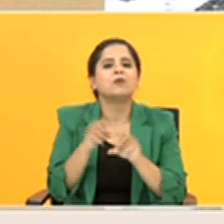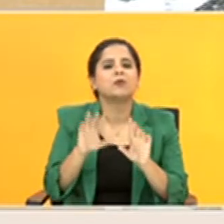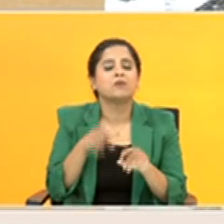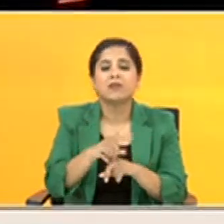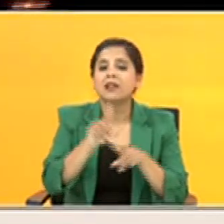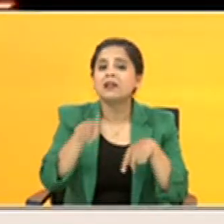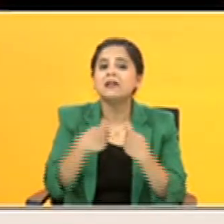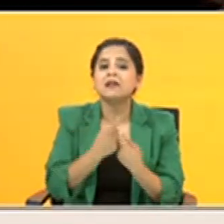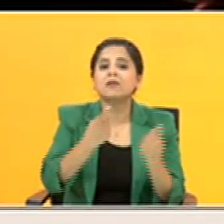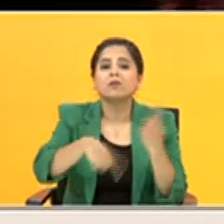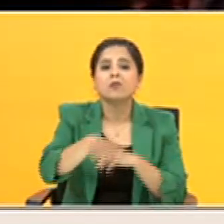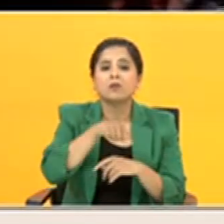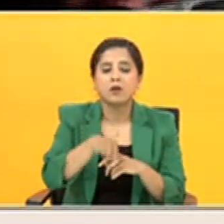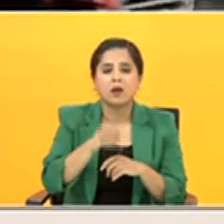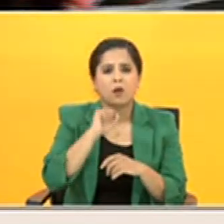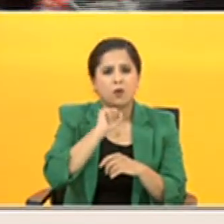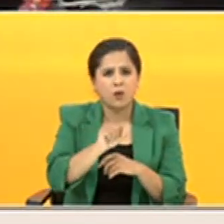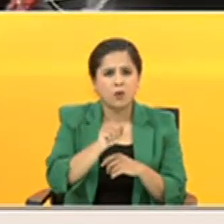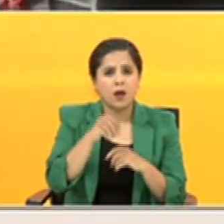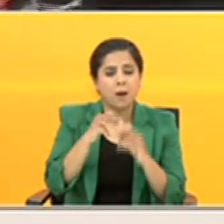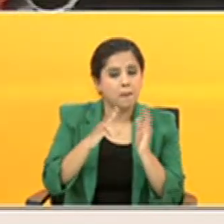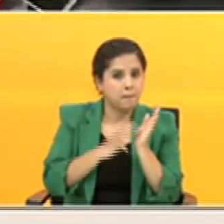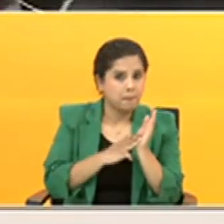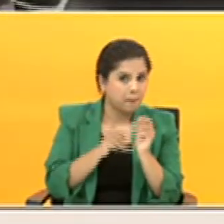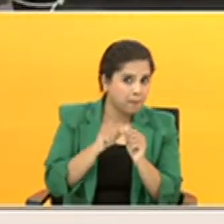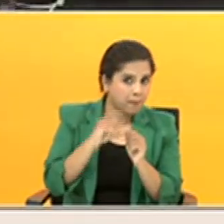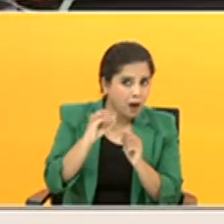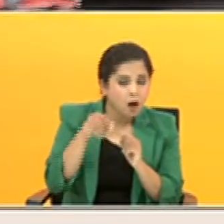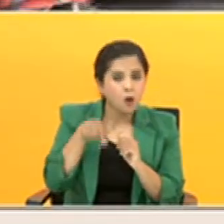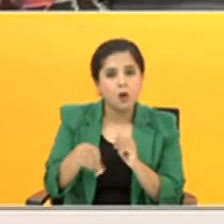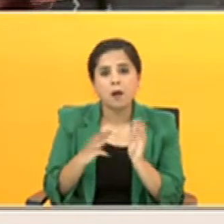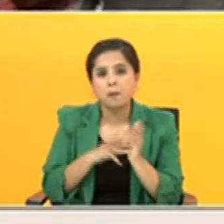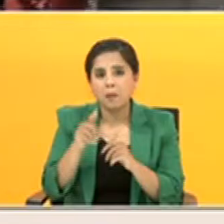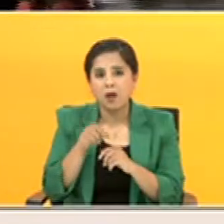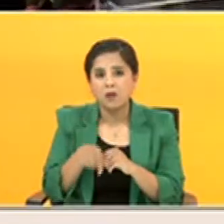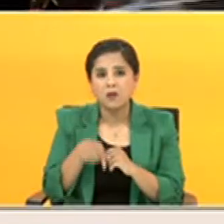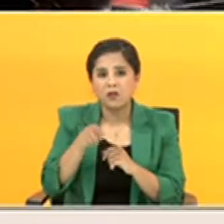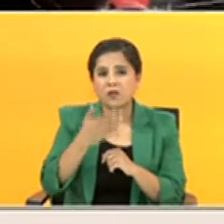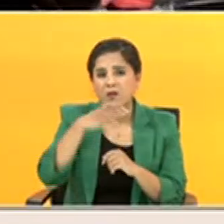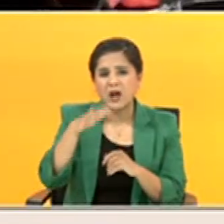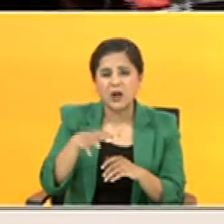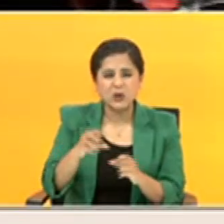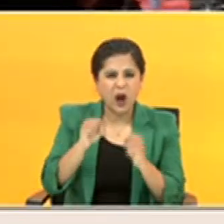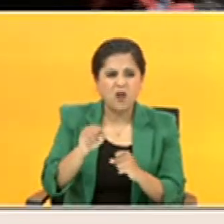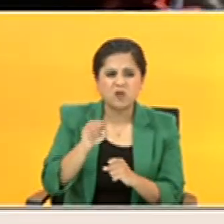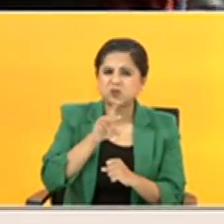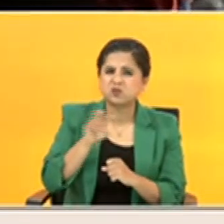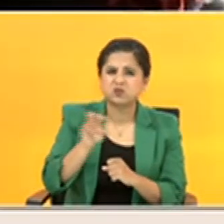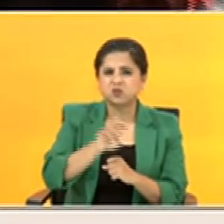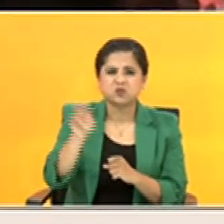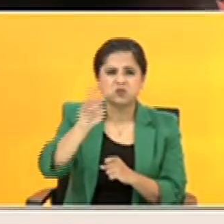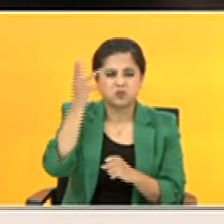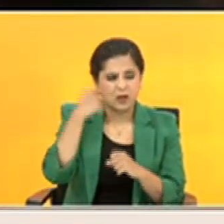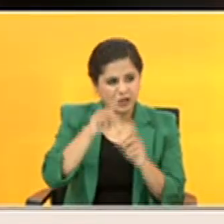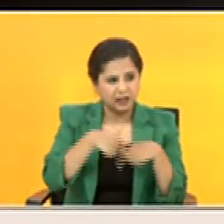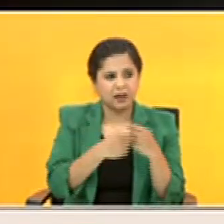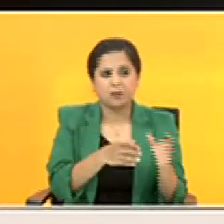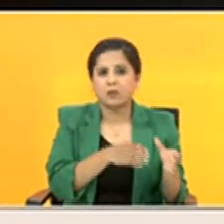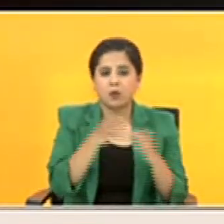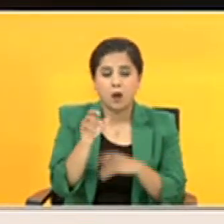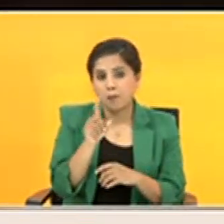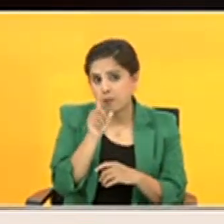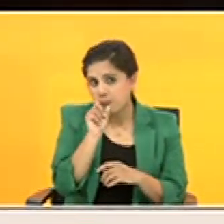टीम माउंट मकालू जैसे विश्व की सबसे कठिन चोटी पर चढ़ाई के लिए गई थी। पर